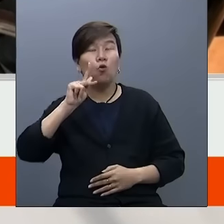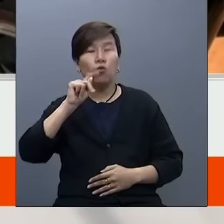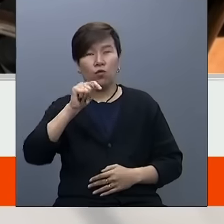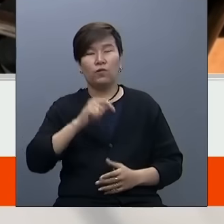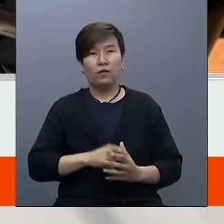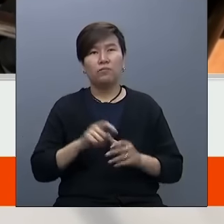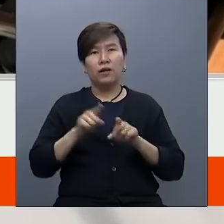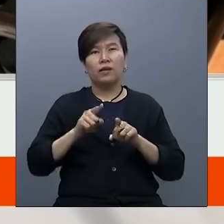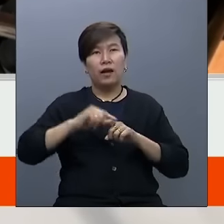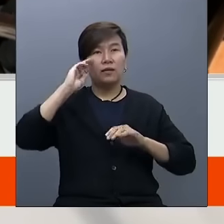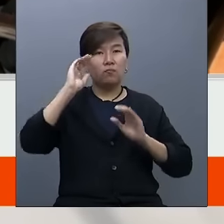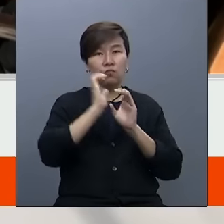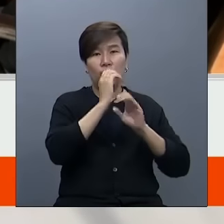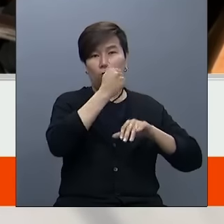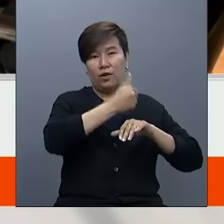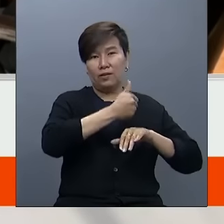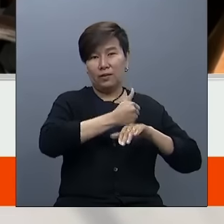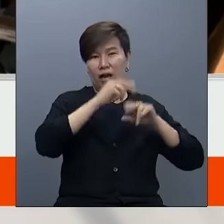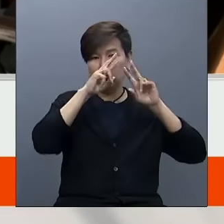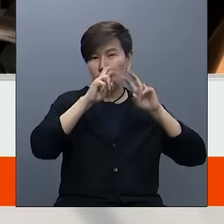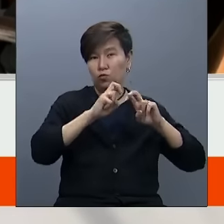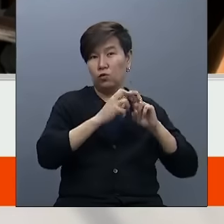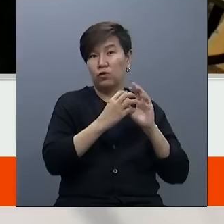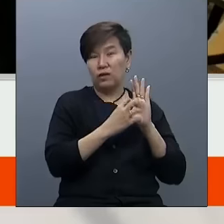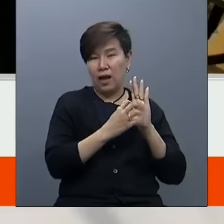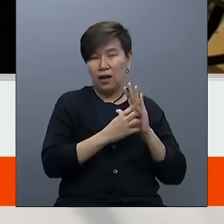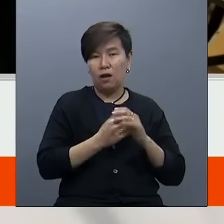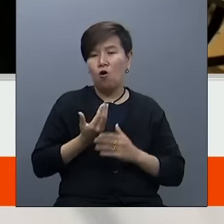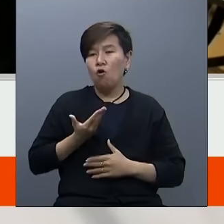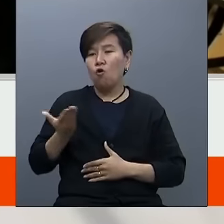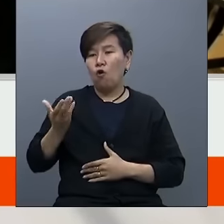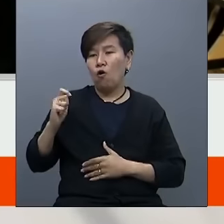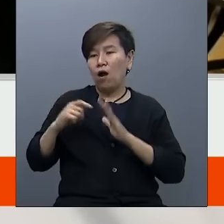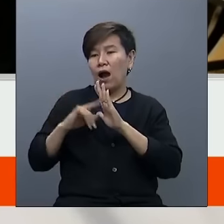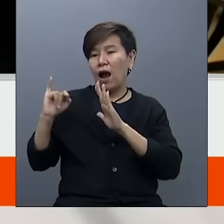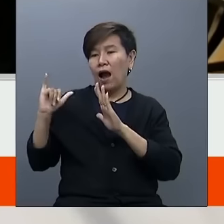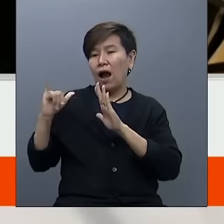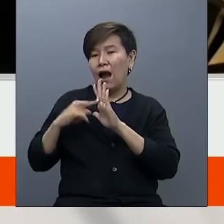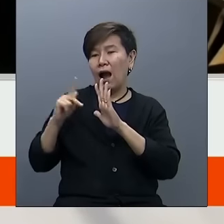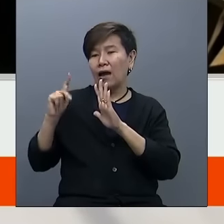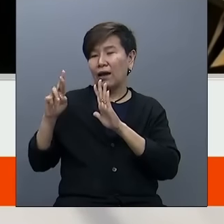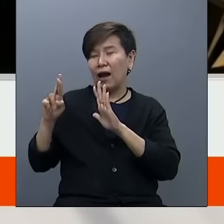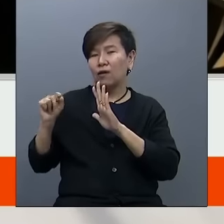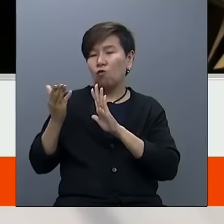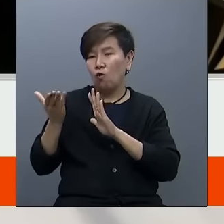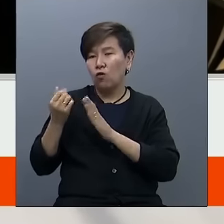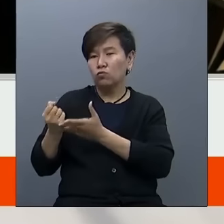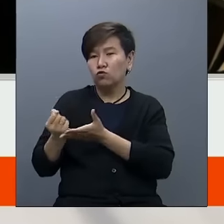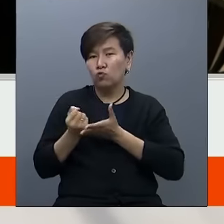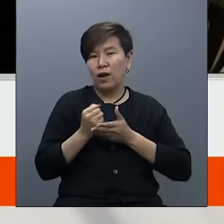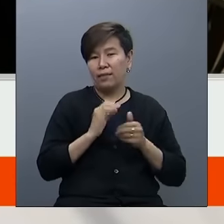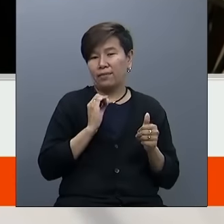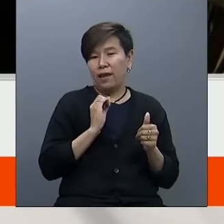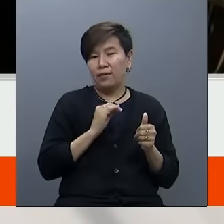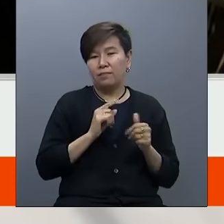สอบสวนกลางท่านเห็นตรงนี้ท่านก็ทำหนังสือนะฮะขออนุญาตอัยการไปผมก็ได้ไปทำหน้าที่ช่วยเหลือตรงเรื่องนี้เหมือนกันไปให้